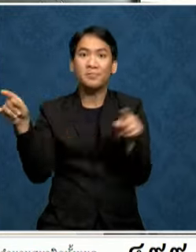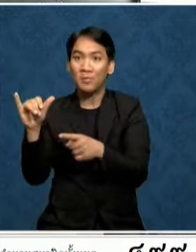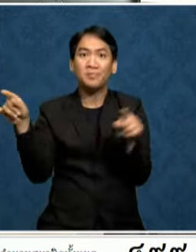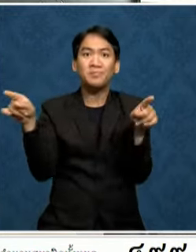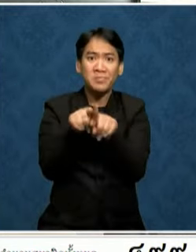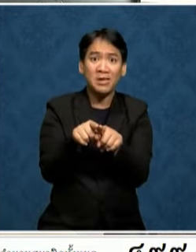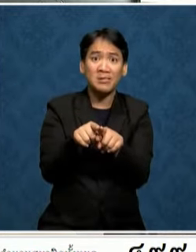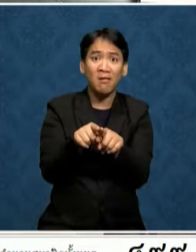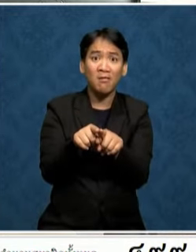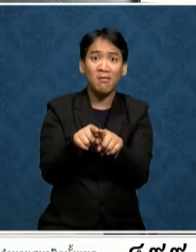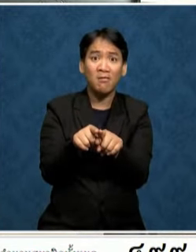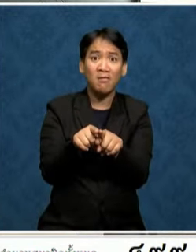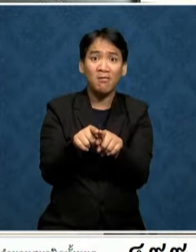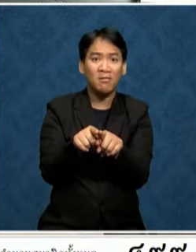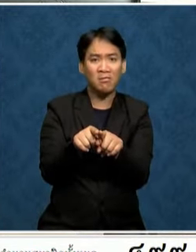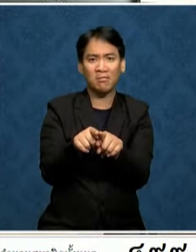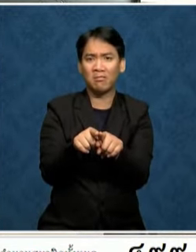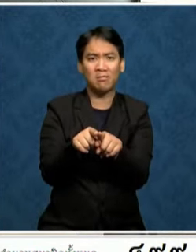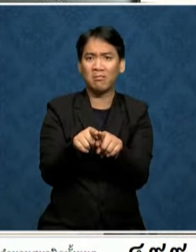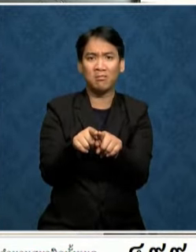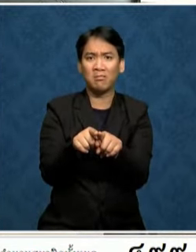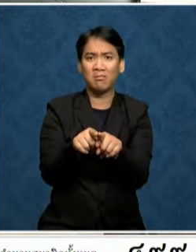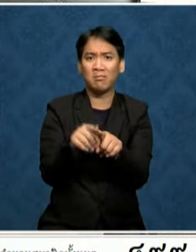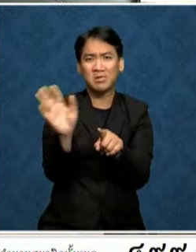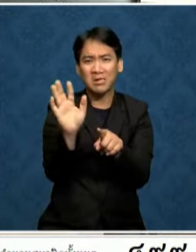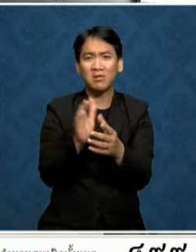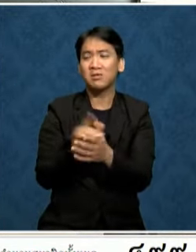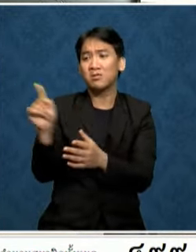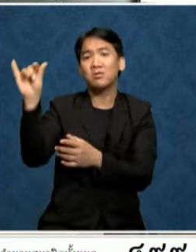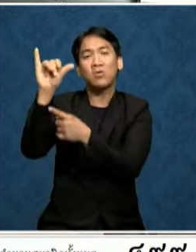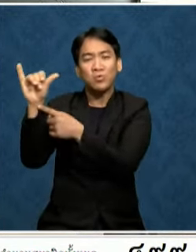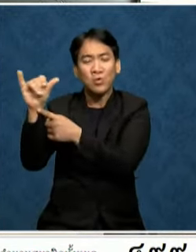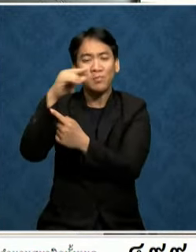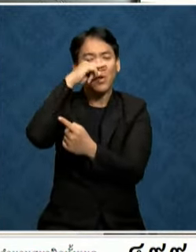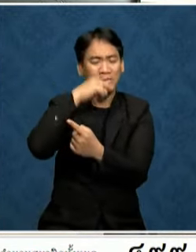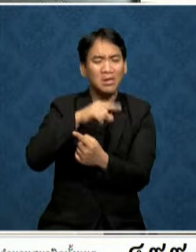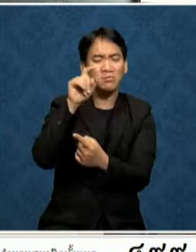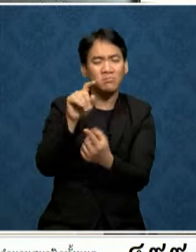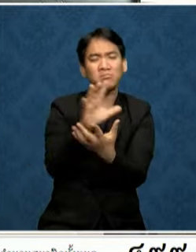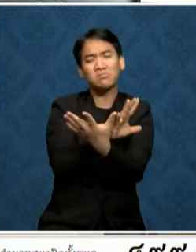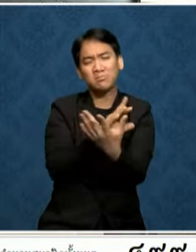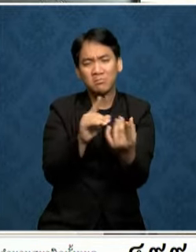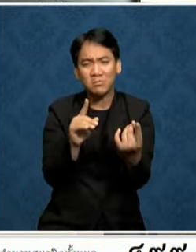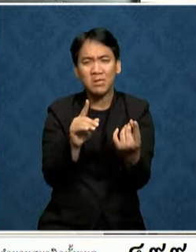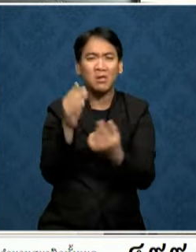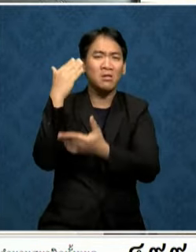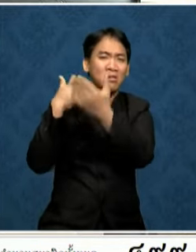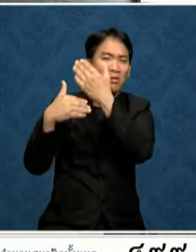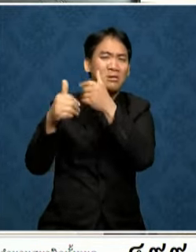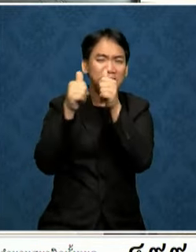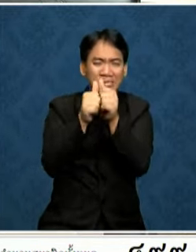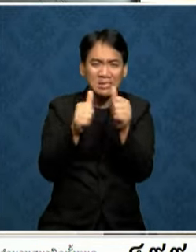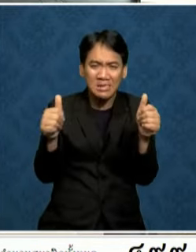หวนกลับมามีขนบธรรมเนียมวัฒนธรรมที่ดีบ้างก็มีมันไม่เหมือนเมื่อก่อนนะครับมันไม่เหมือนต่างประเทศ